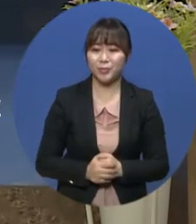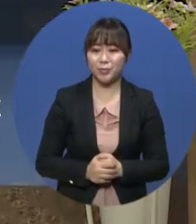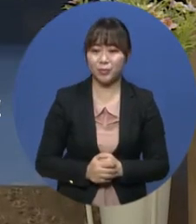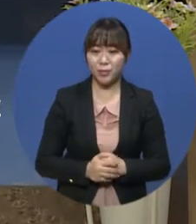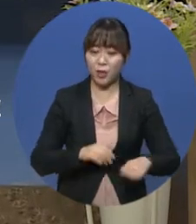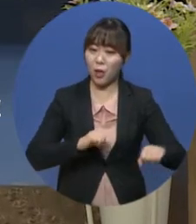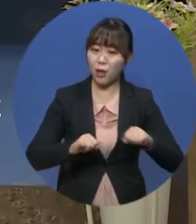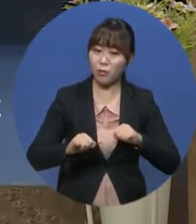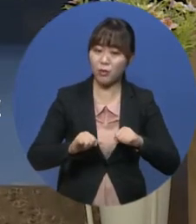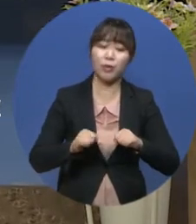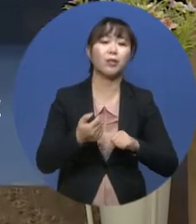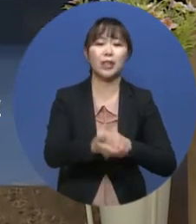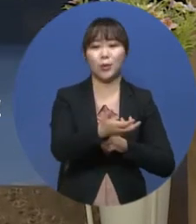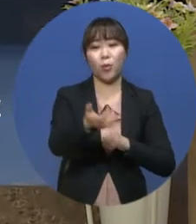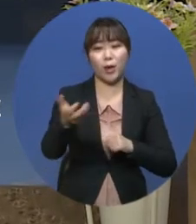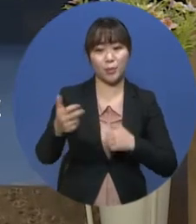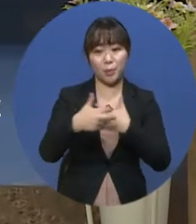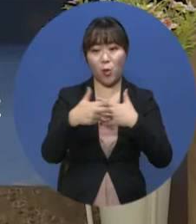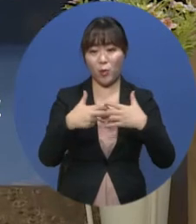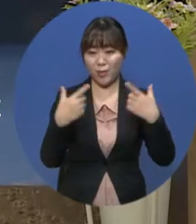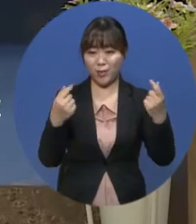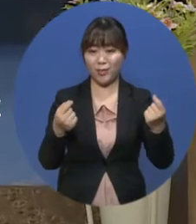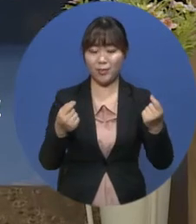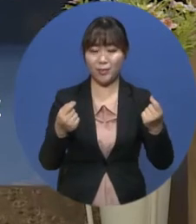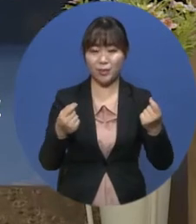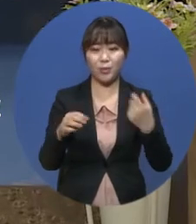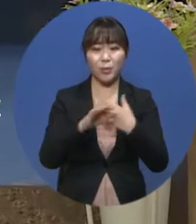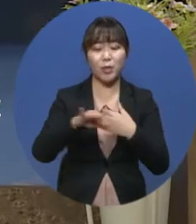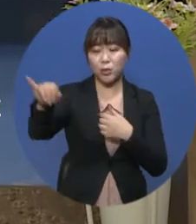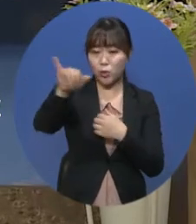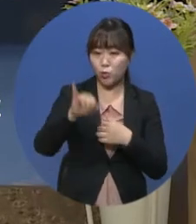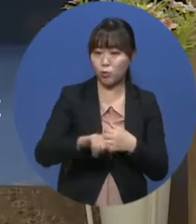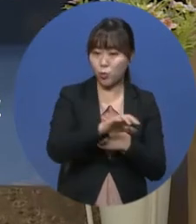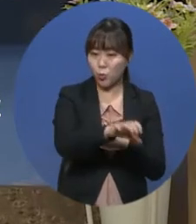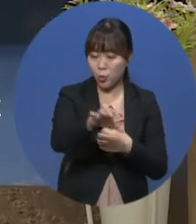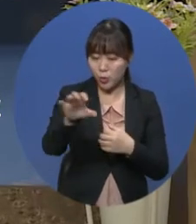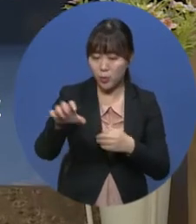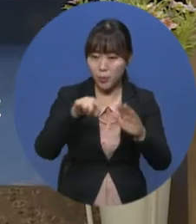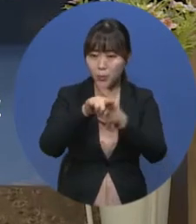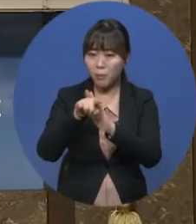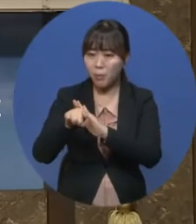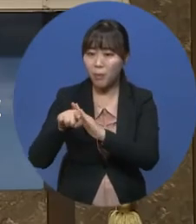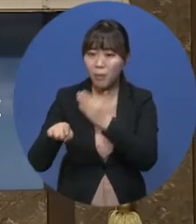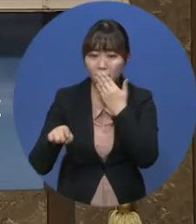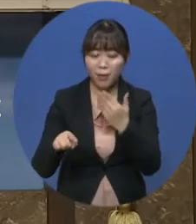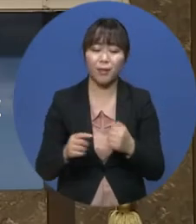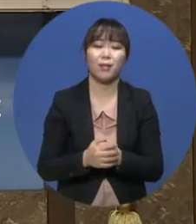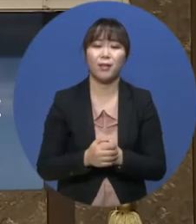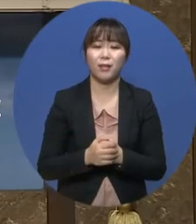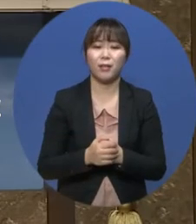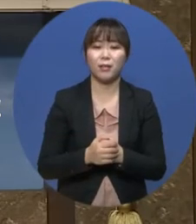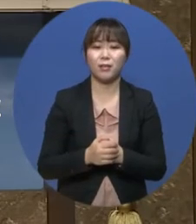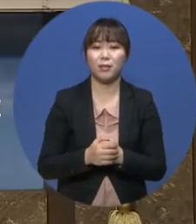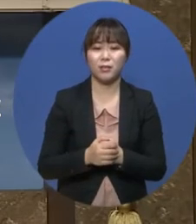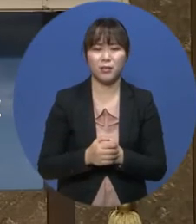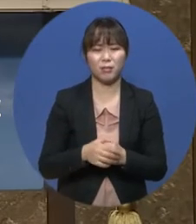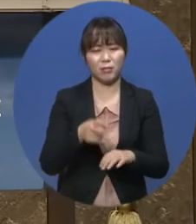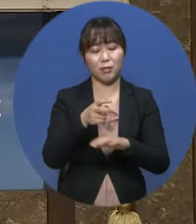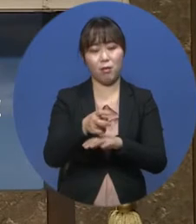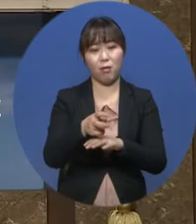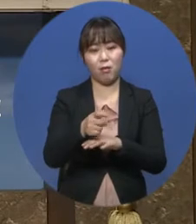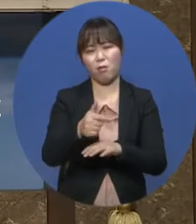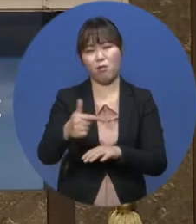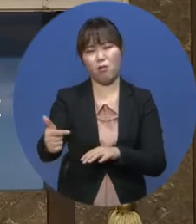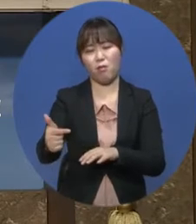움직이는 병원 이잖아요 어떻게 보면 어 그러면 전국 곳곳을 다 다니시는 건가요 어그 차량이 상당히 그